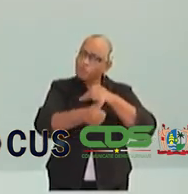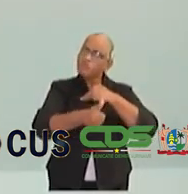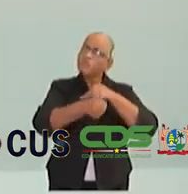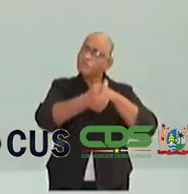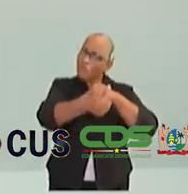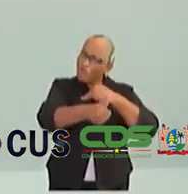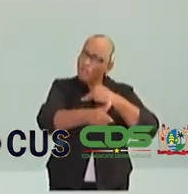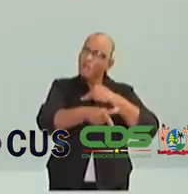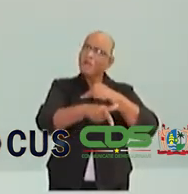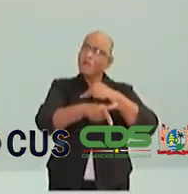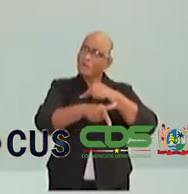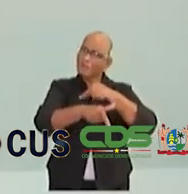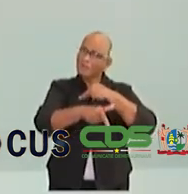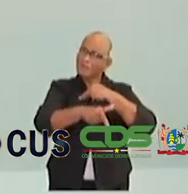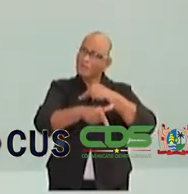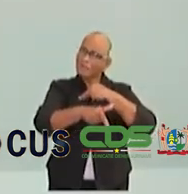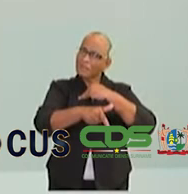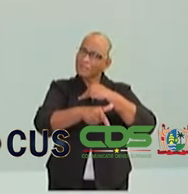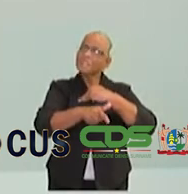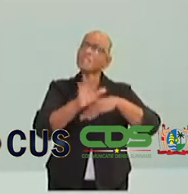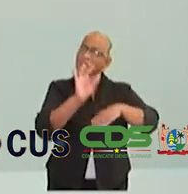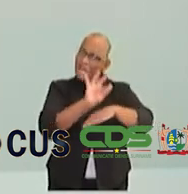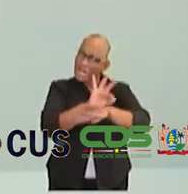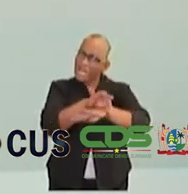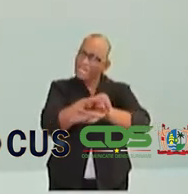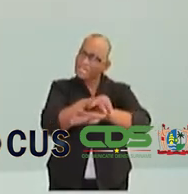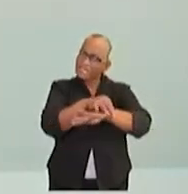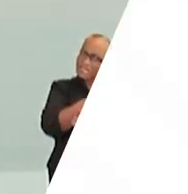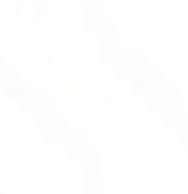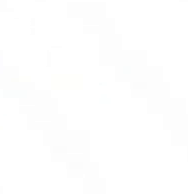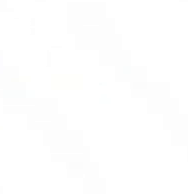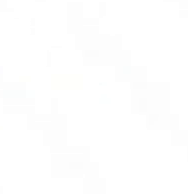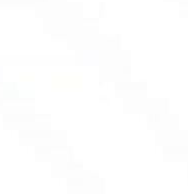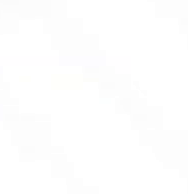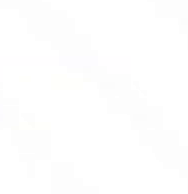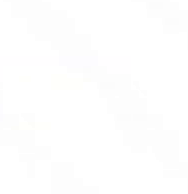we het westen van het land een klein beetje vergeten waren.